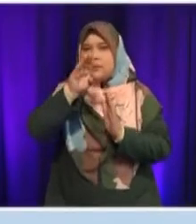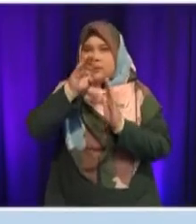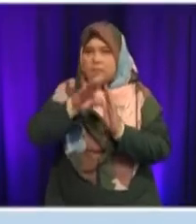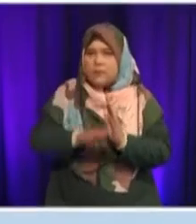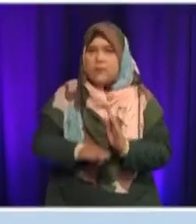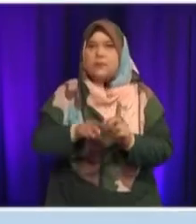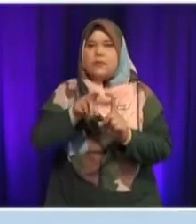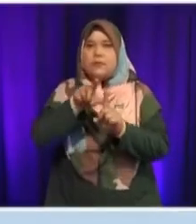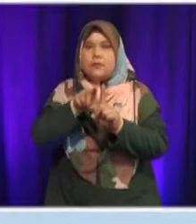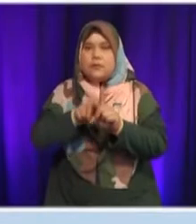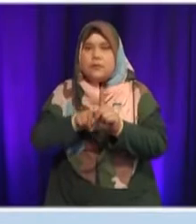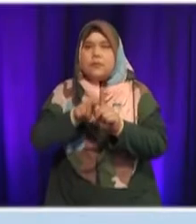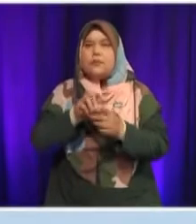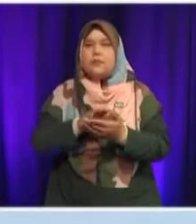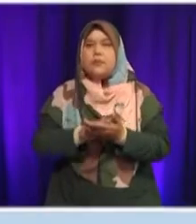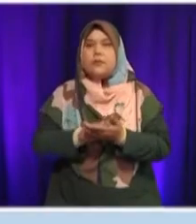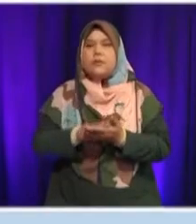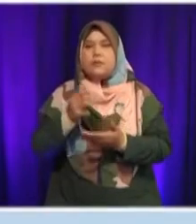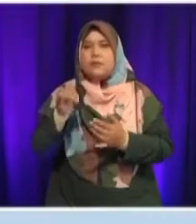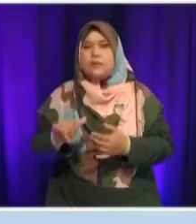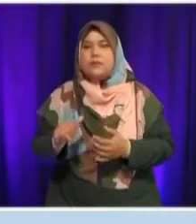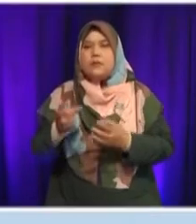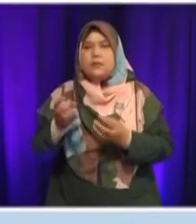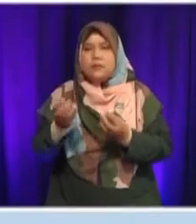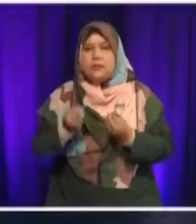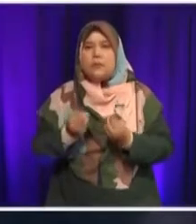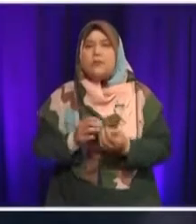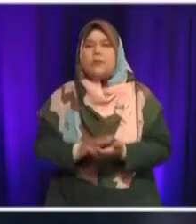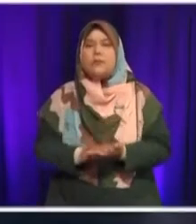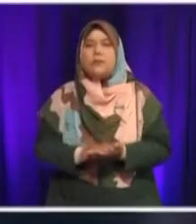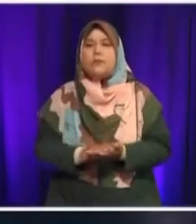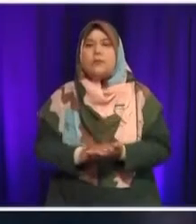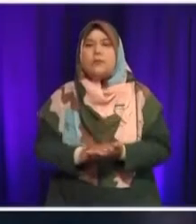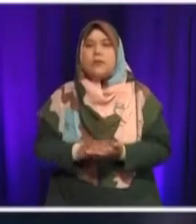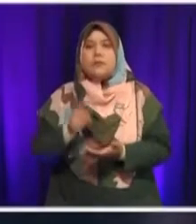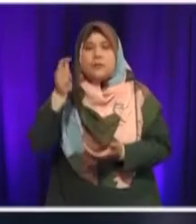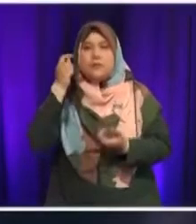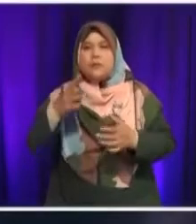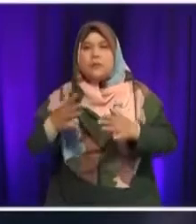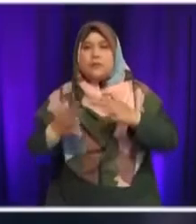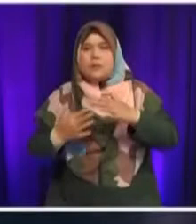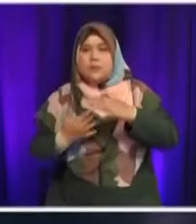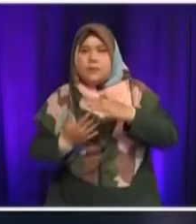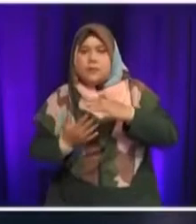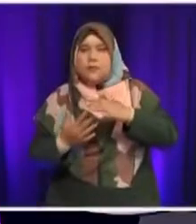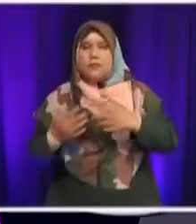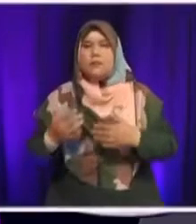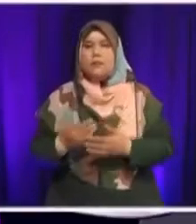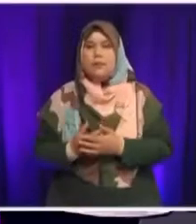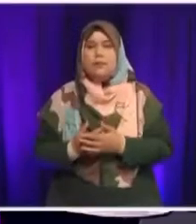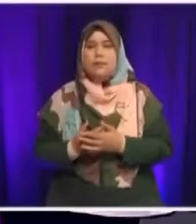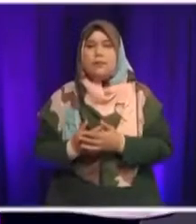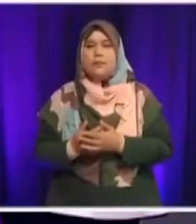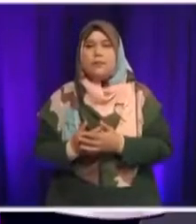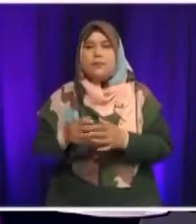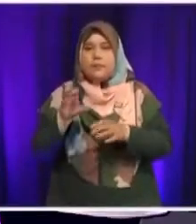dikehendaki dalam memproses menurunkan suhu tadi sudah Panaskan betul bila coklat panas kita tidak